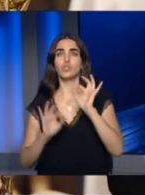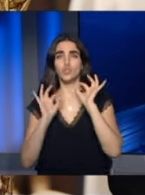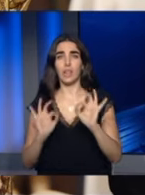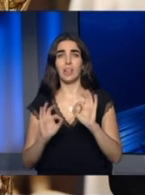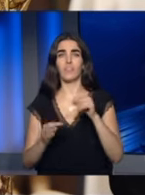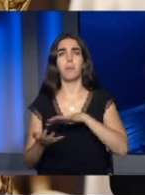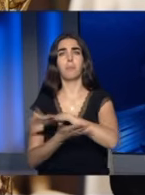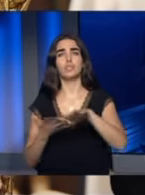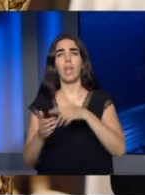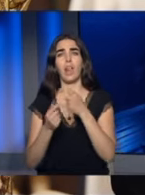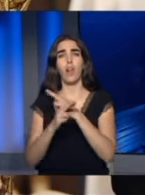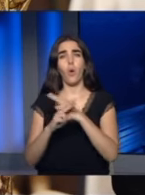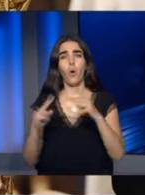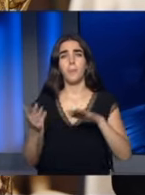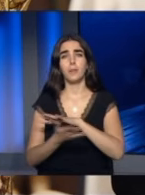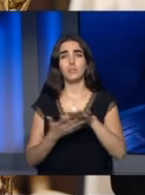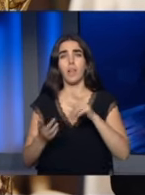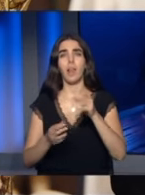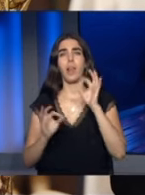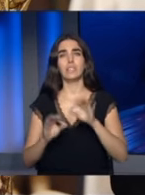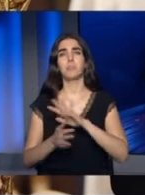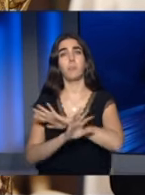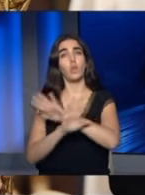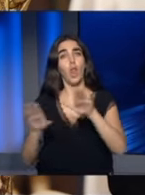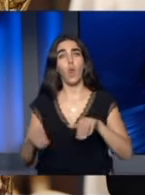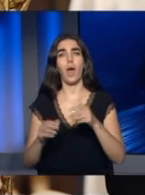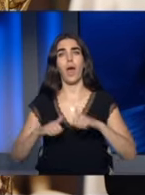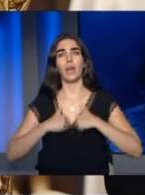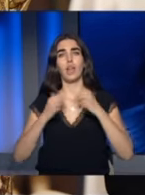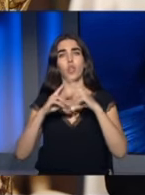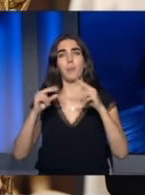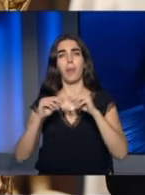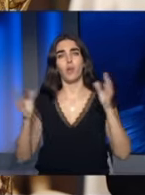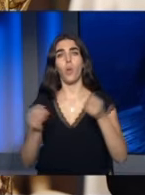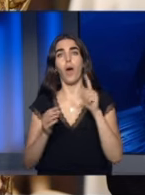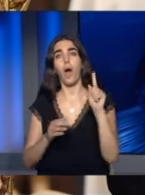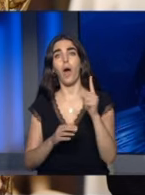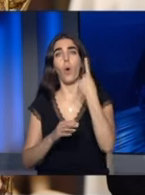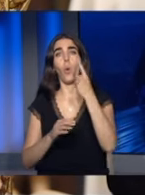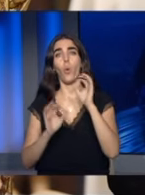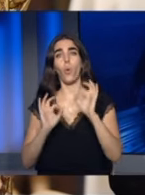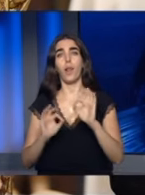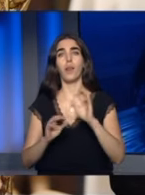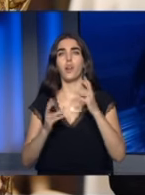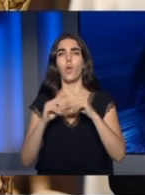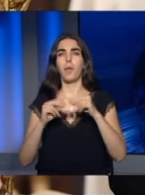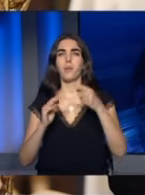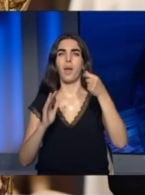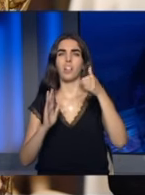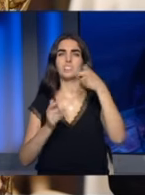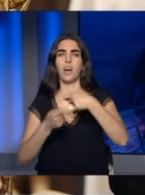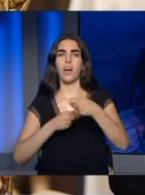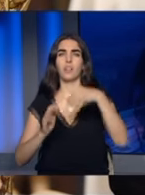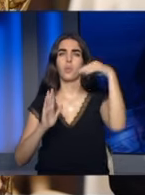وما يفاقم الوضع تقاس السلطه عن البحث الجدي عن